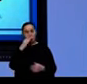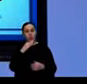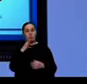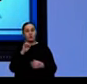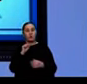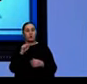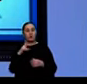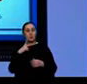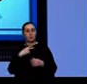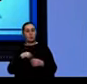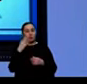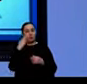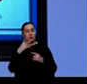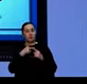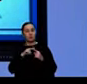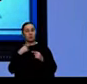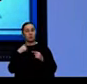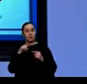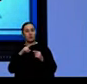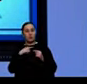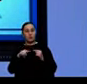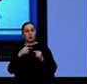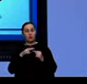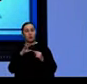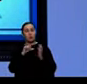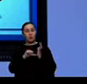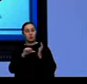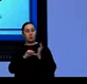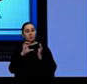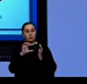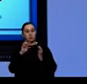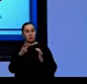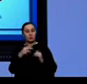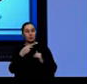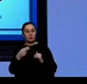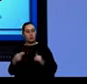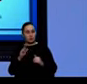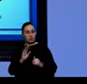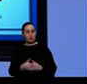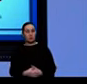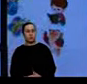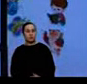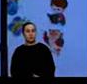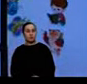Ота хамда қызның бойлары арасындағы фарқ 60 сантиметр екен.